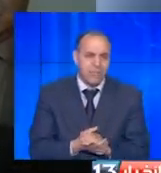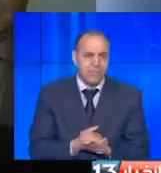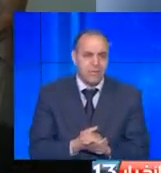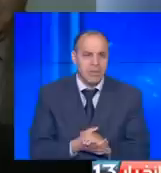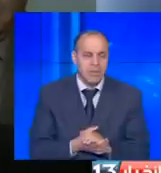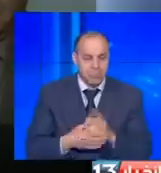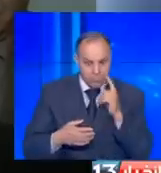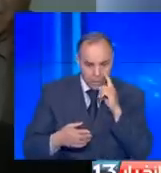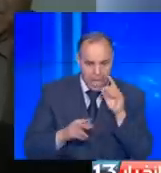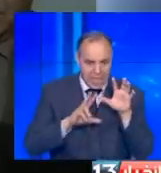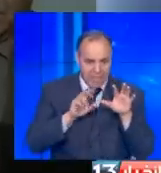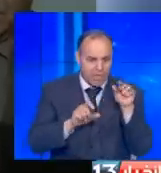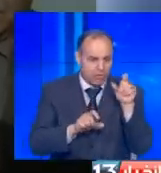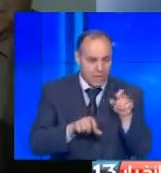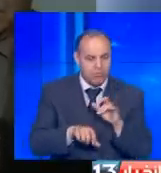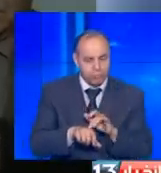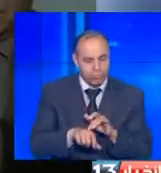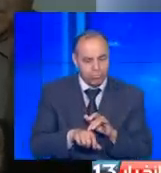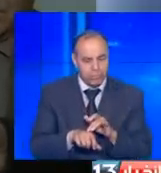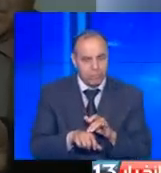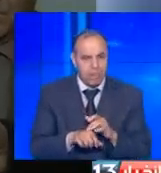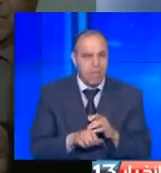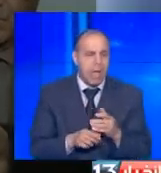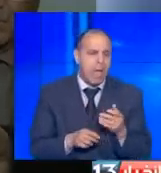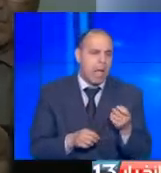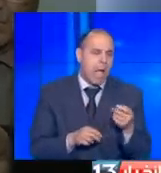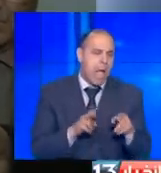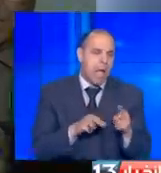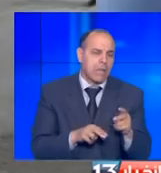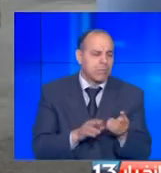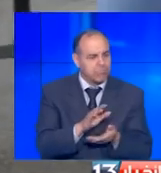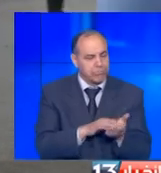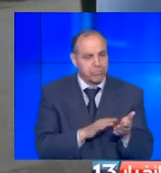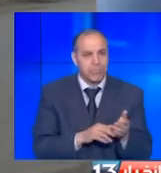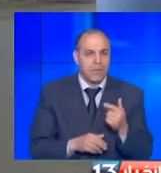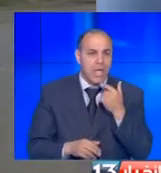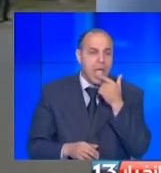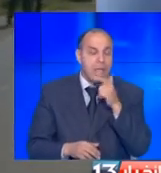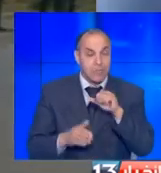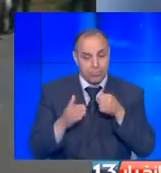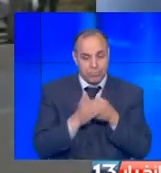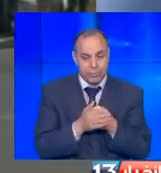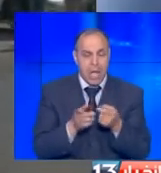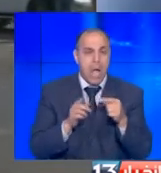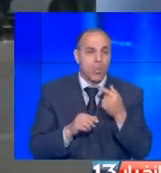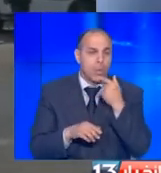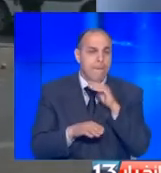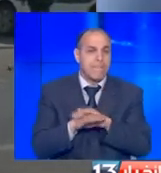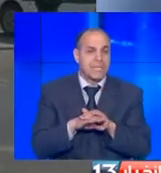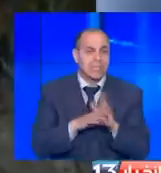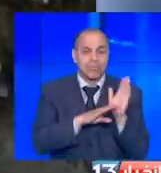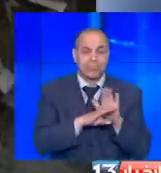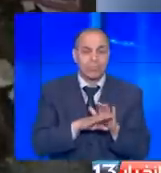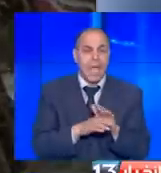حيث تثبت تقريبا 80 حالة، غادر منهم عدد أغلبهم غادروا. تجدد مثل هذه الحوادث يعيد إلى سطح مسألة الوقاية